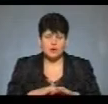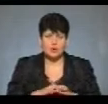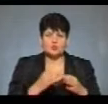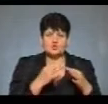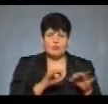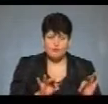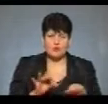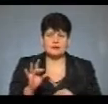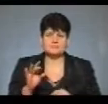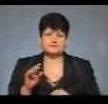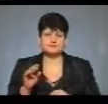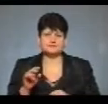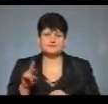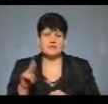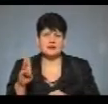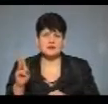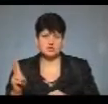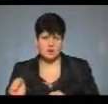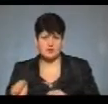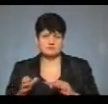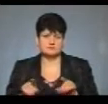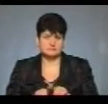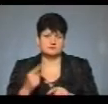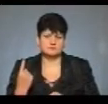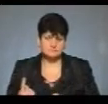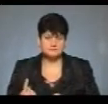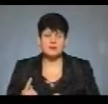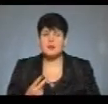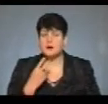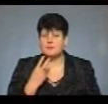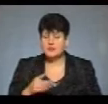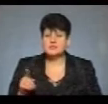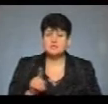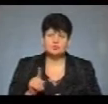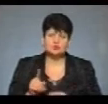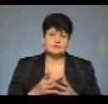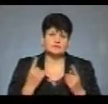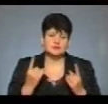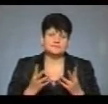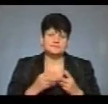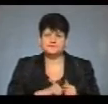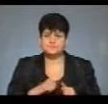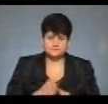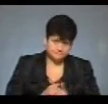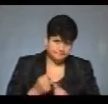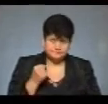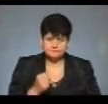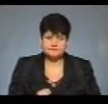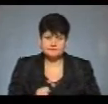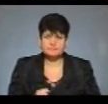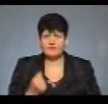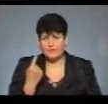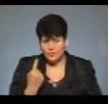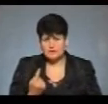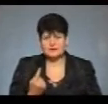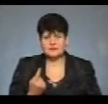«Радикальна партія» Олега Ляшка. Тобто бачимо, що знову ж таки найбільша кількість самовисуванців на один, але